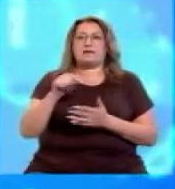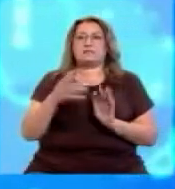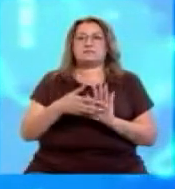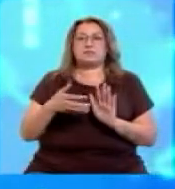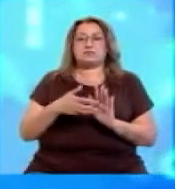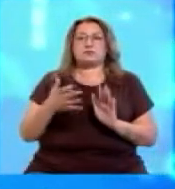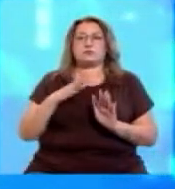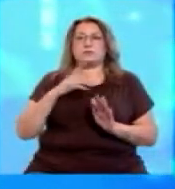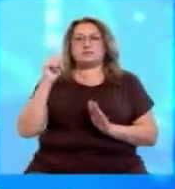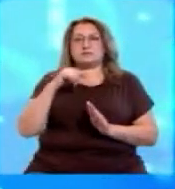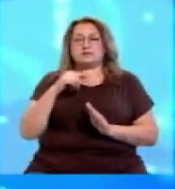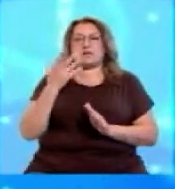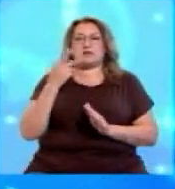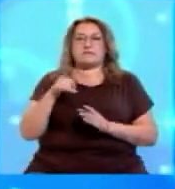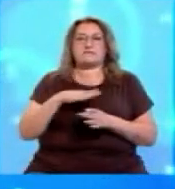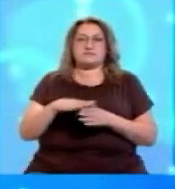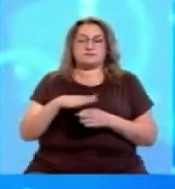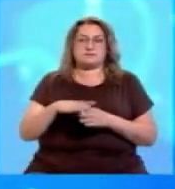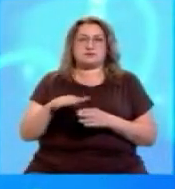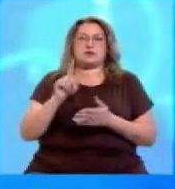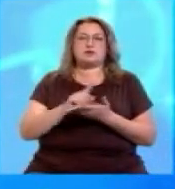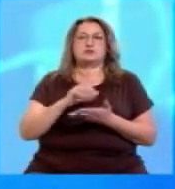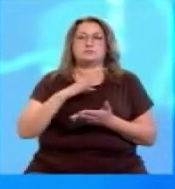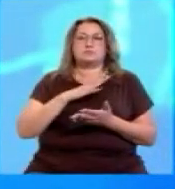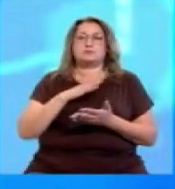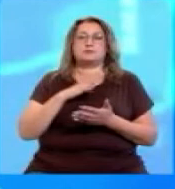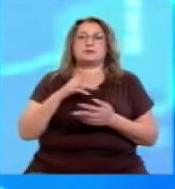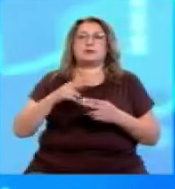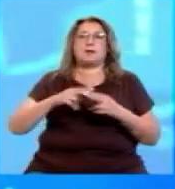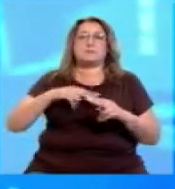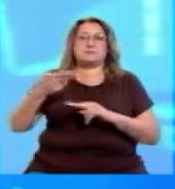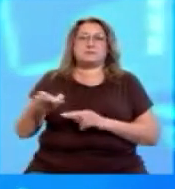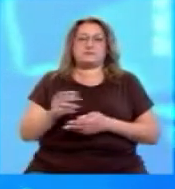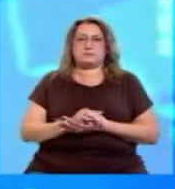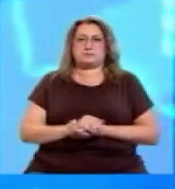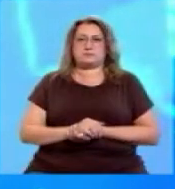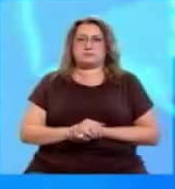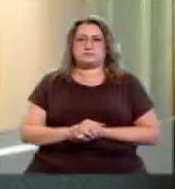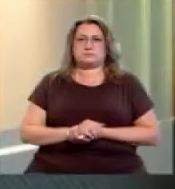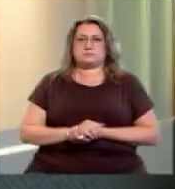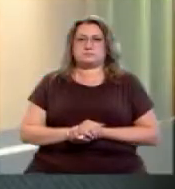атқару қызметкерлері үшін жанұя психологиясына негізделген арнайы семинар-тренинг ұйымдастырылды.